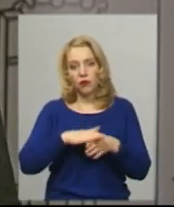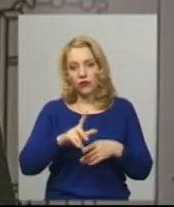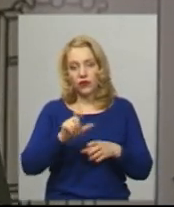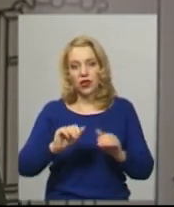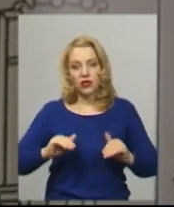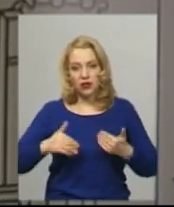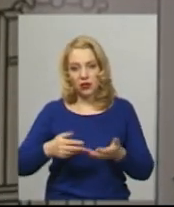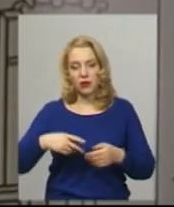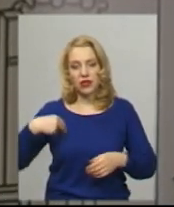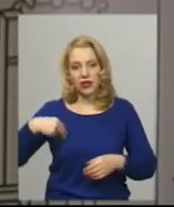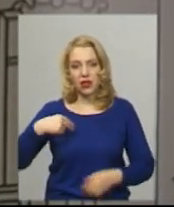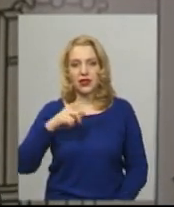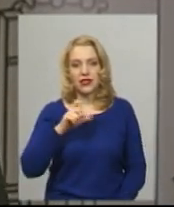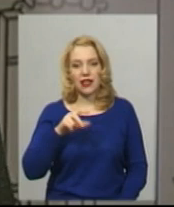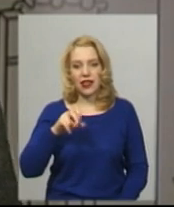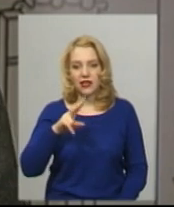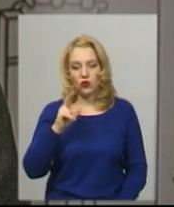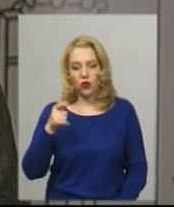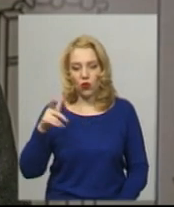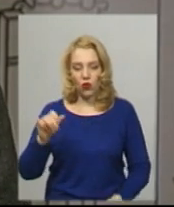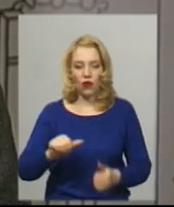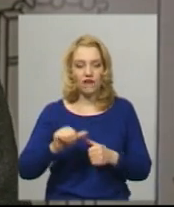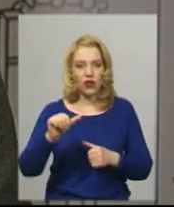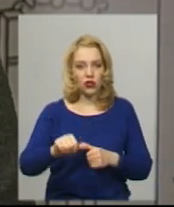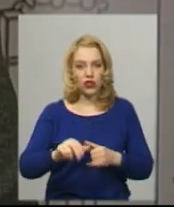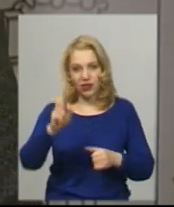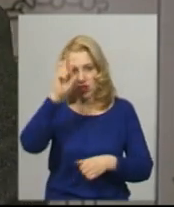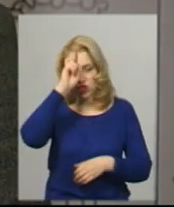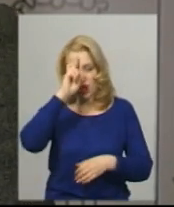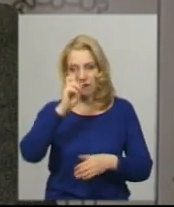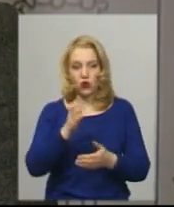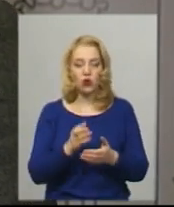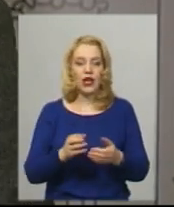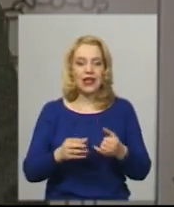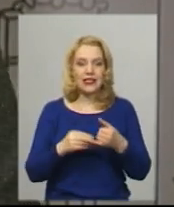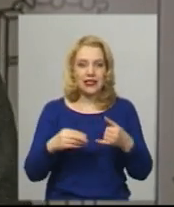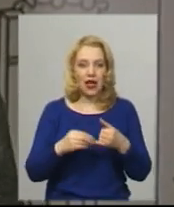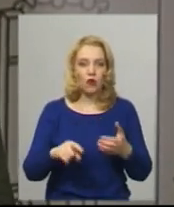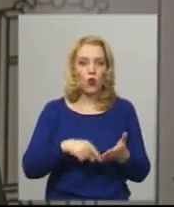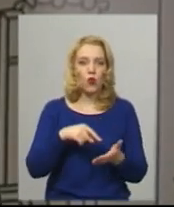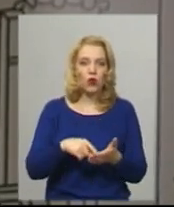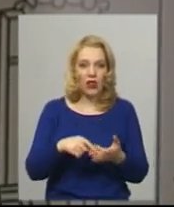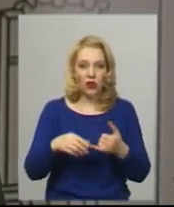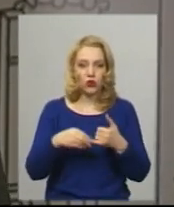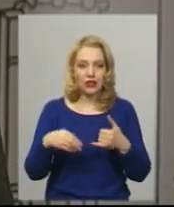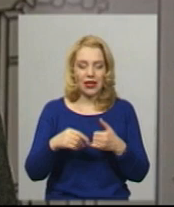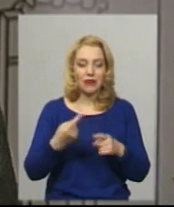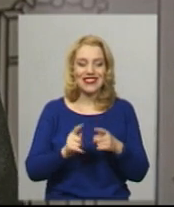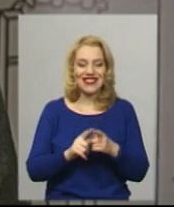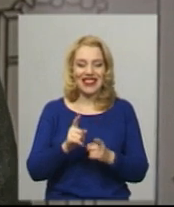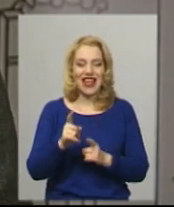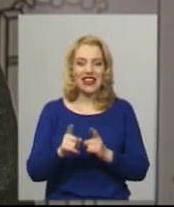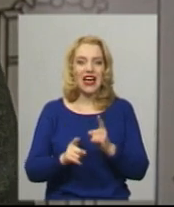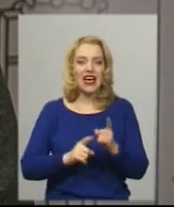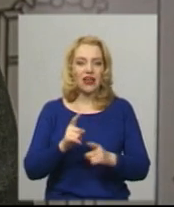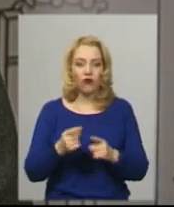президента України Володимира Зеленського виключили державну землю та комунальну землю з цієї реформи, і вона продаватись